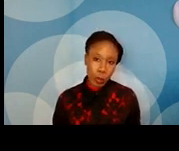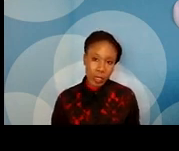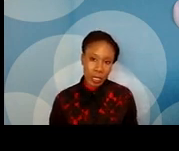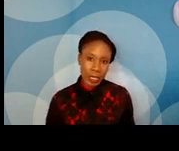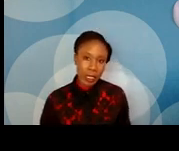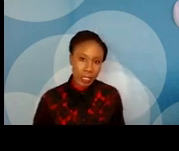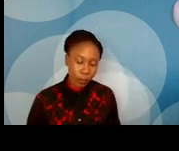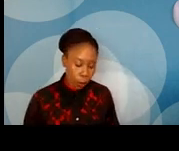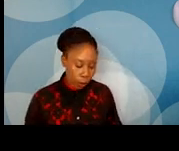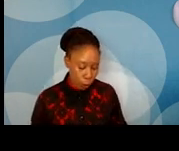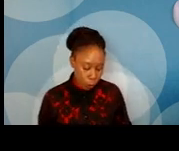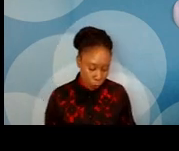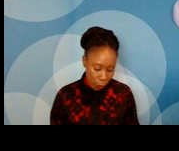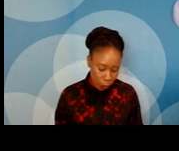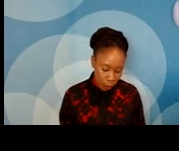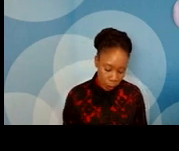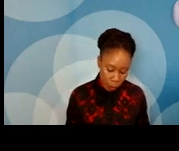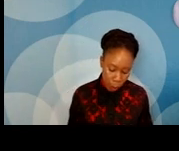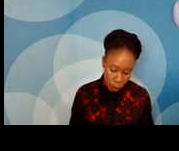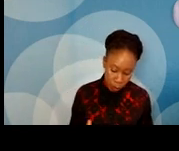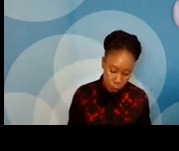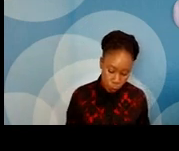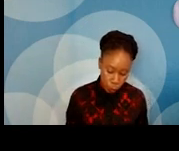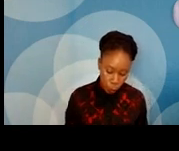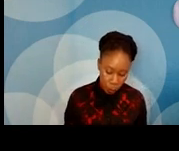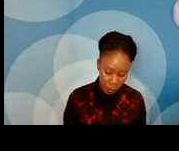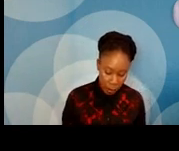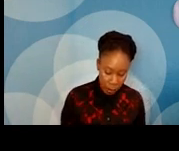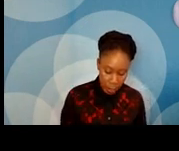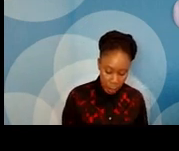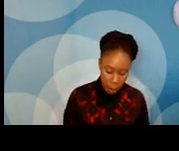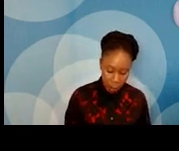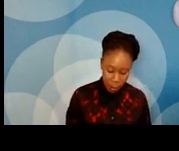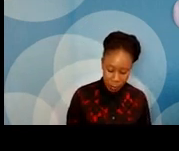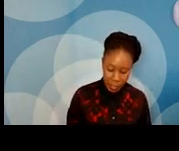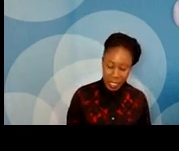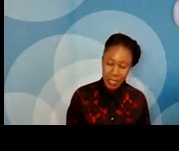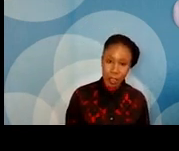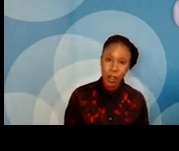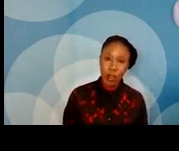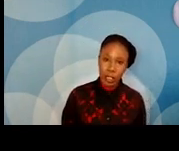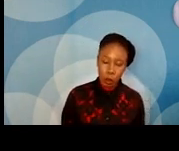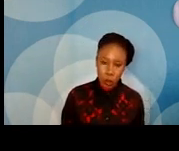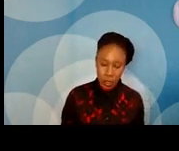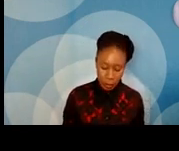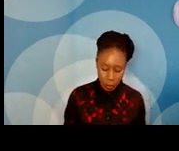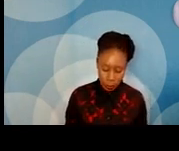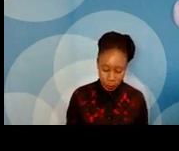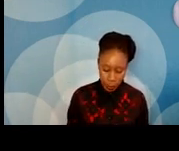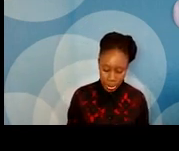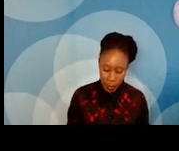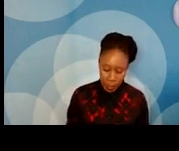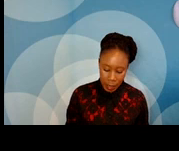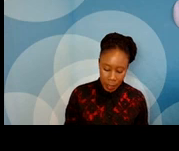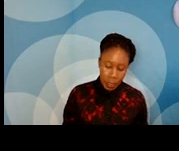Framförallt så gör man det i förmån för att man har en tro om att övervärdera